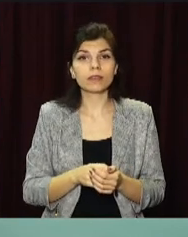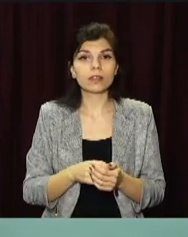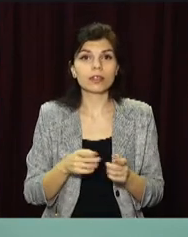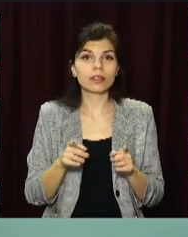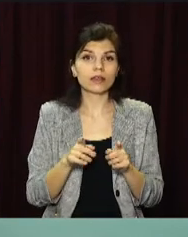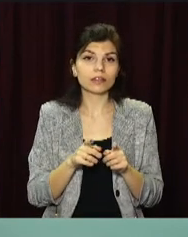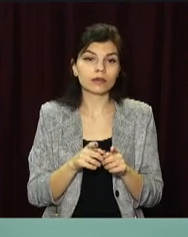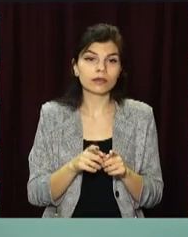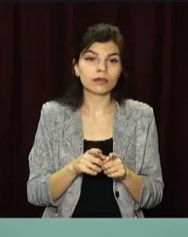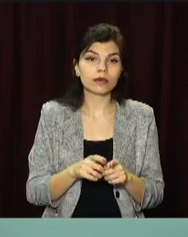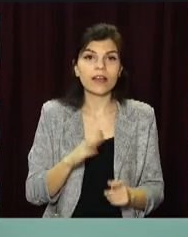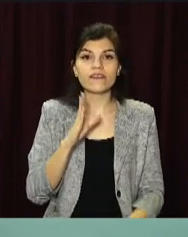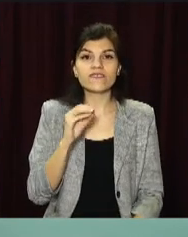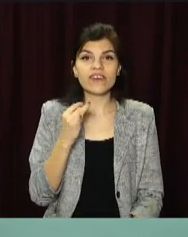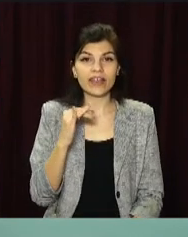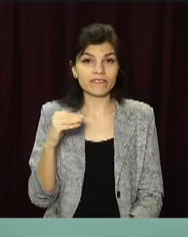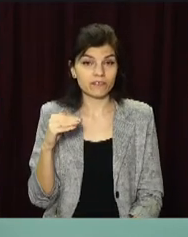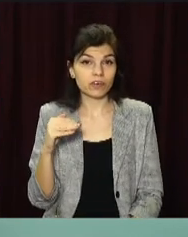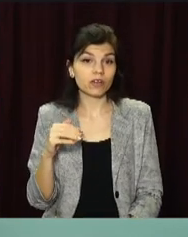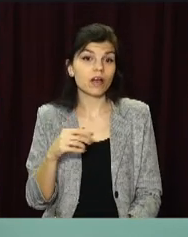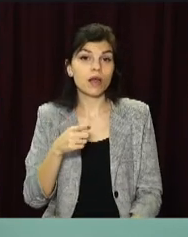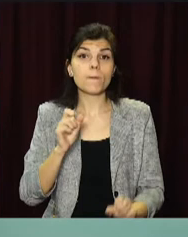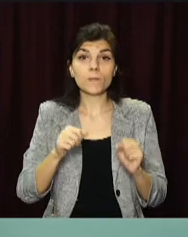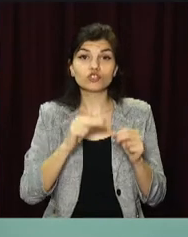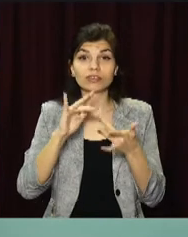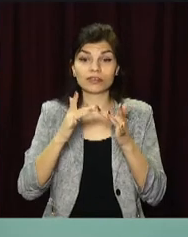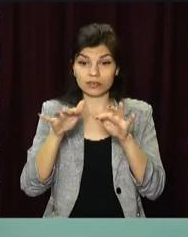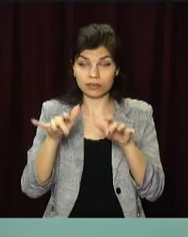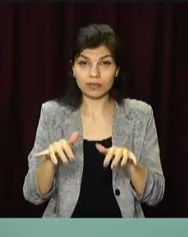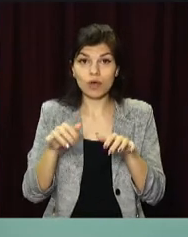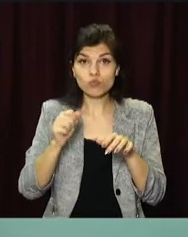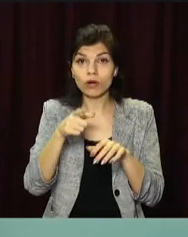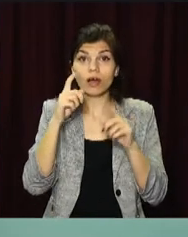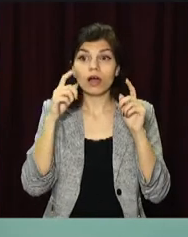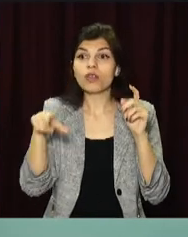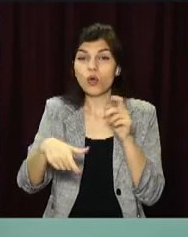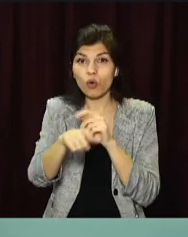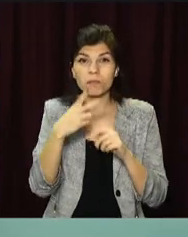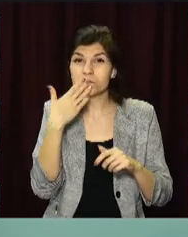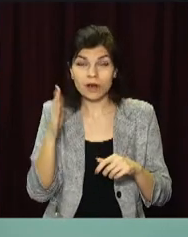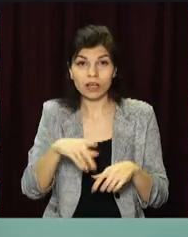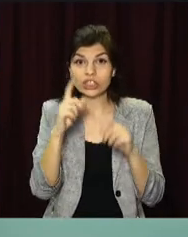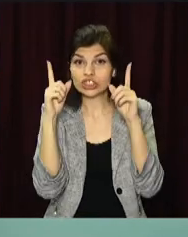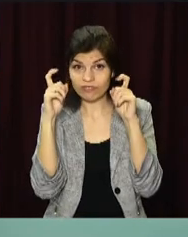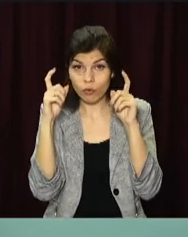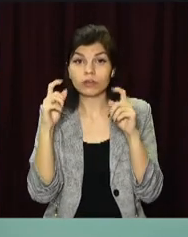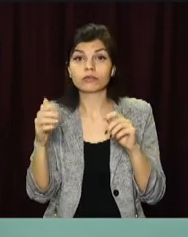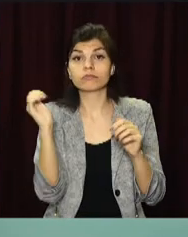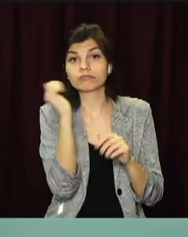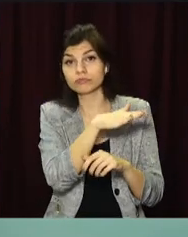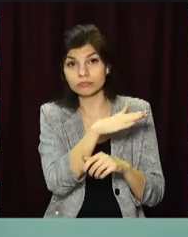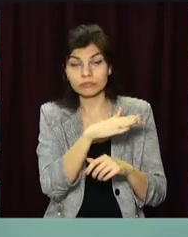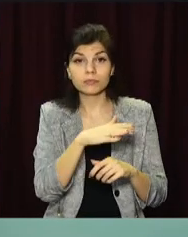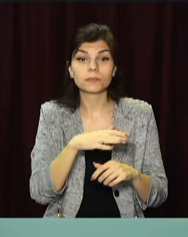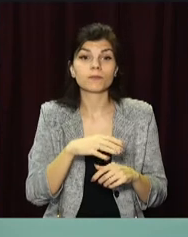такий засіб, як Вейв, тобто ви можете в режимі онлайн сфотографувати неякісну дорогу, і це буде в